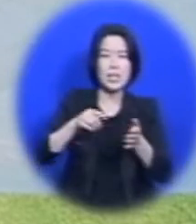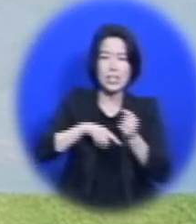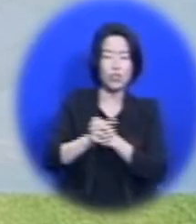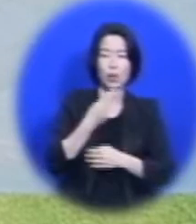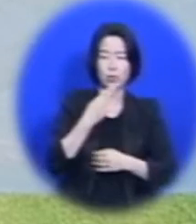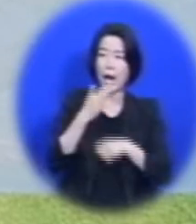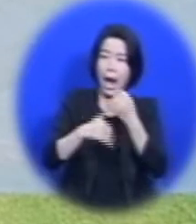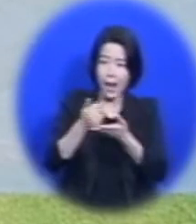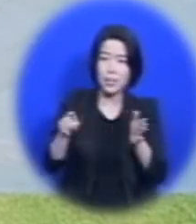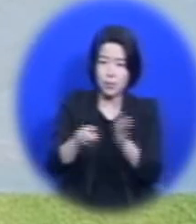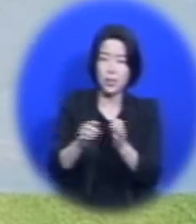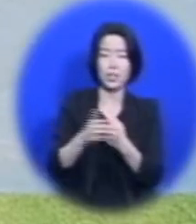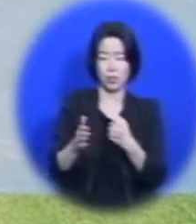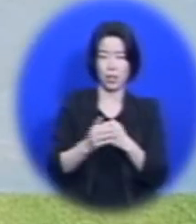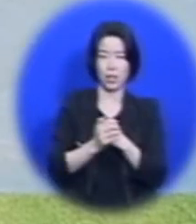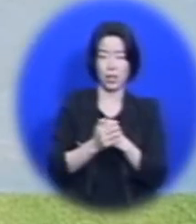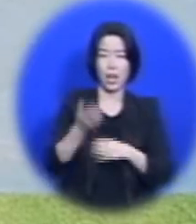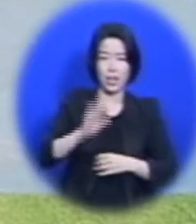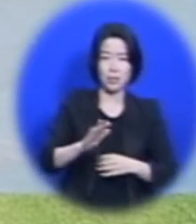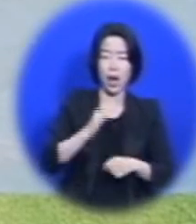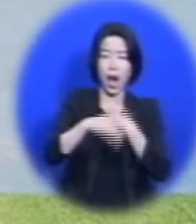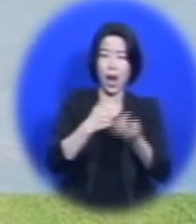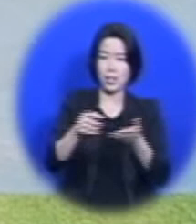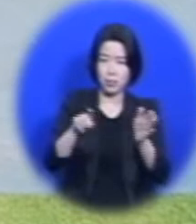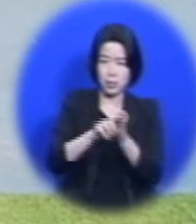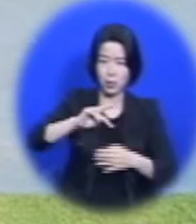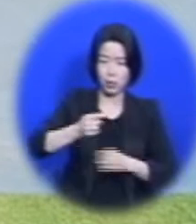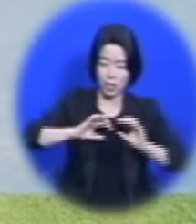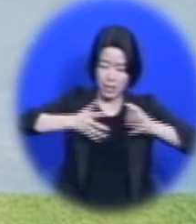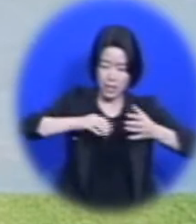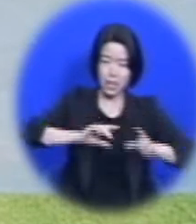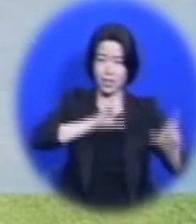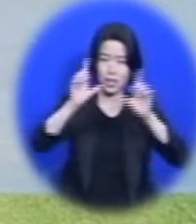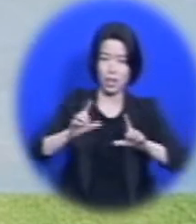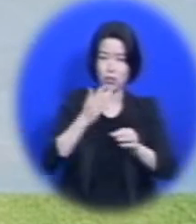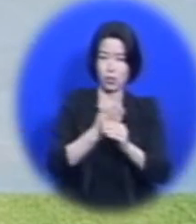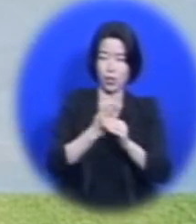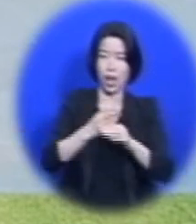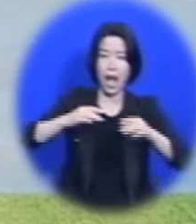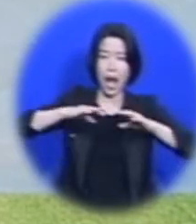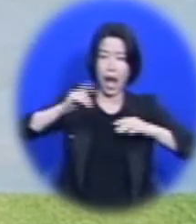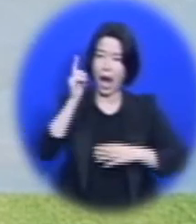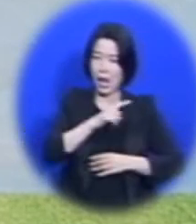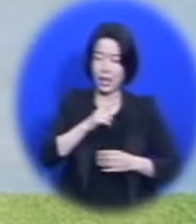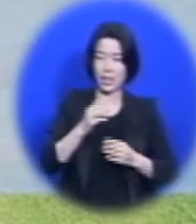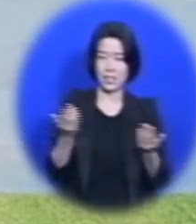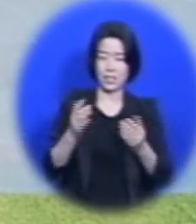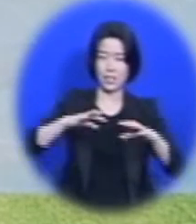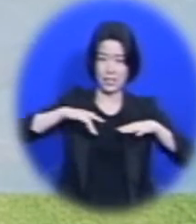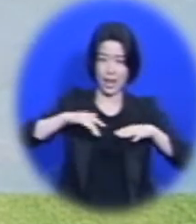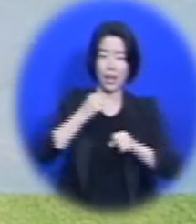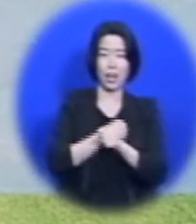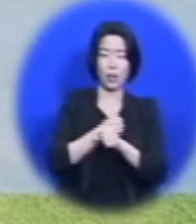사람. 그런데도 하나님을 믿지만 세상 살다가 악한 일을 오히려 자랑하고